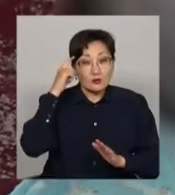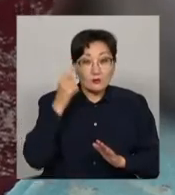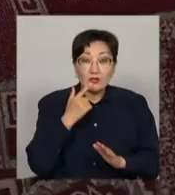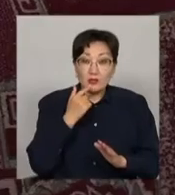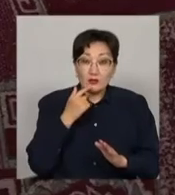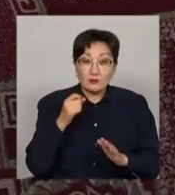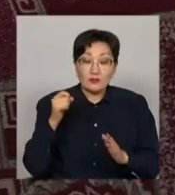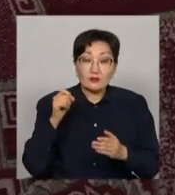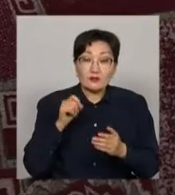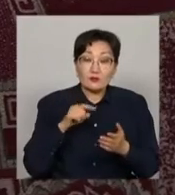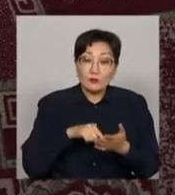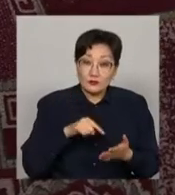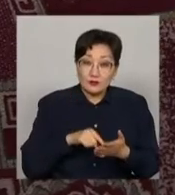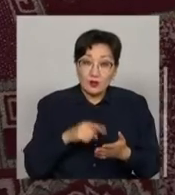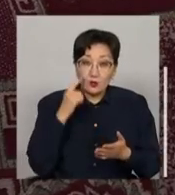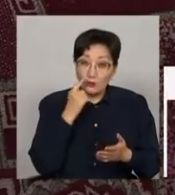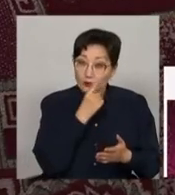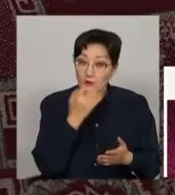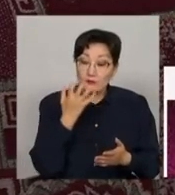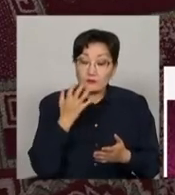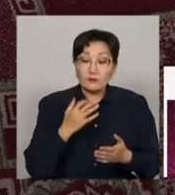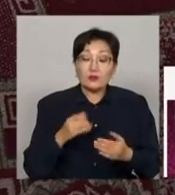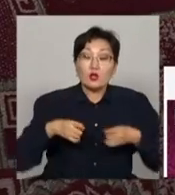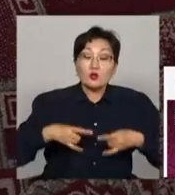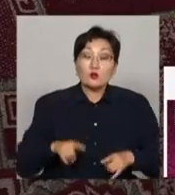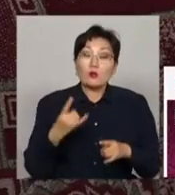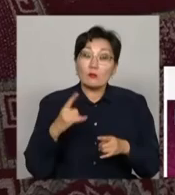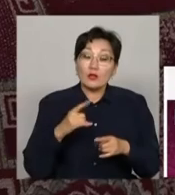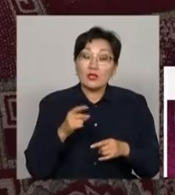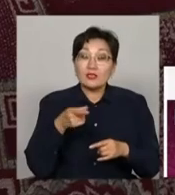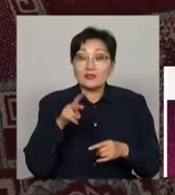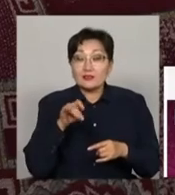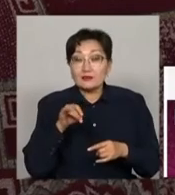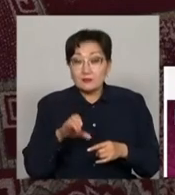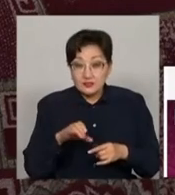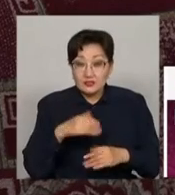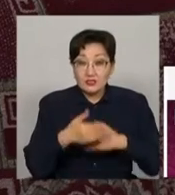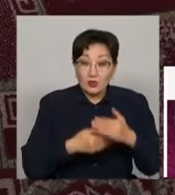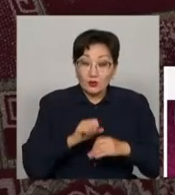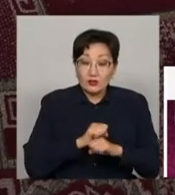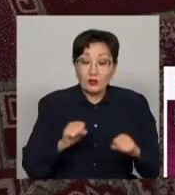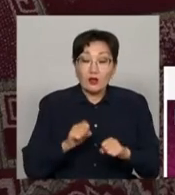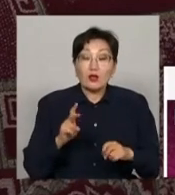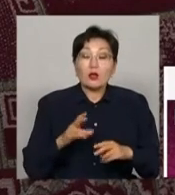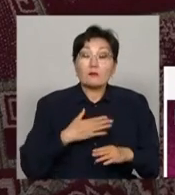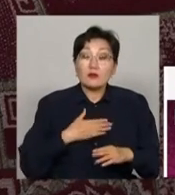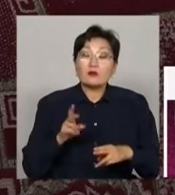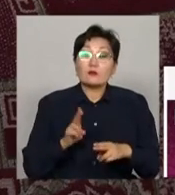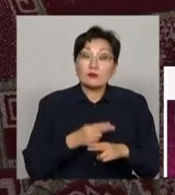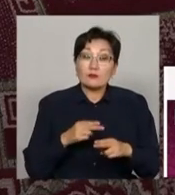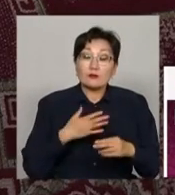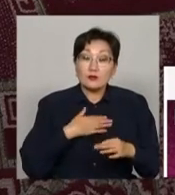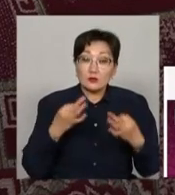нашарлаған дейді. Қазіргі туған балаға гипс салуға болмайды екен. Бұлар менің рұқсатымсыз гипсқа салған,